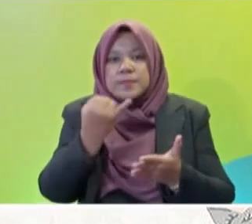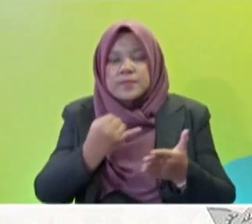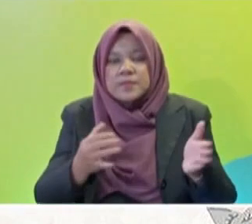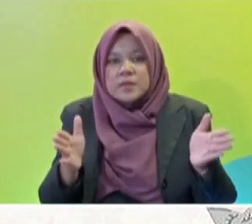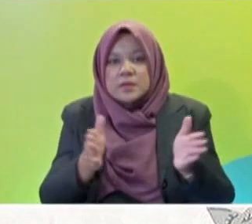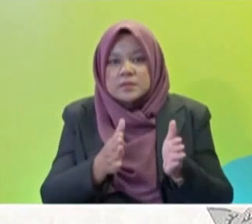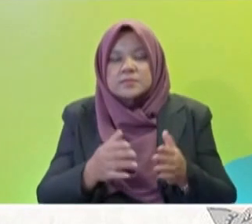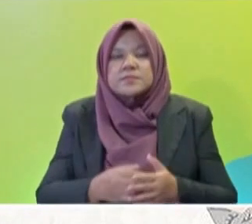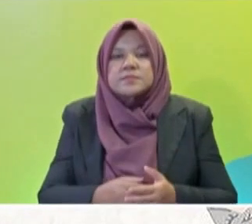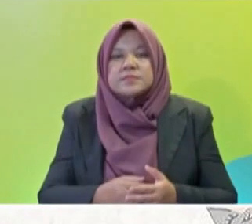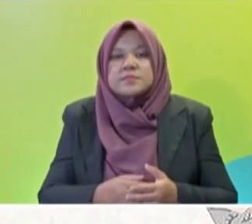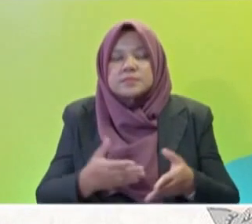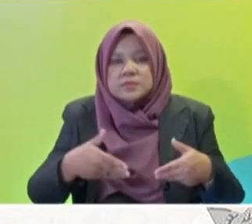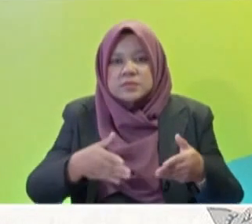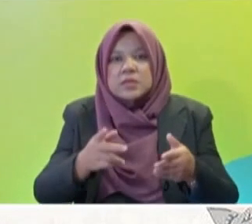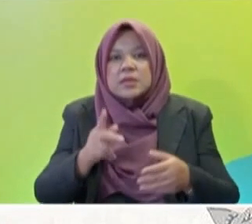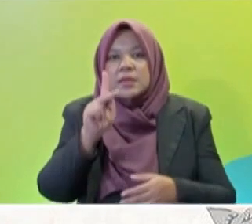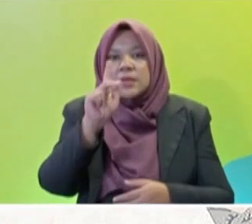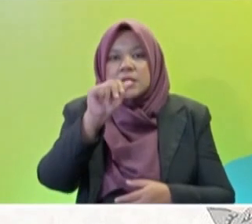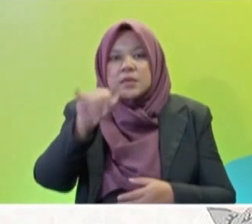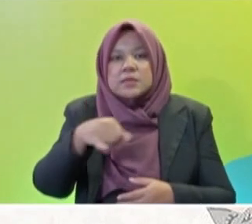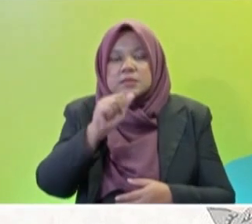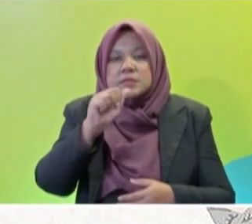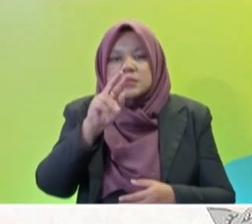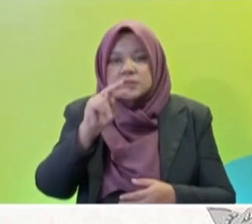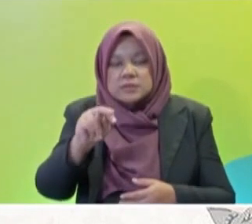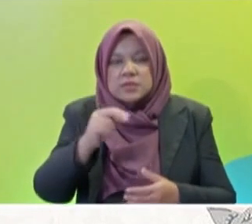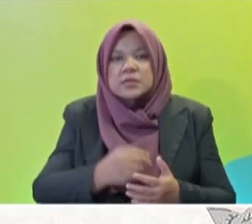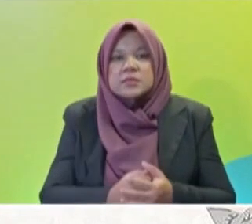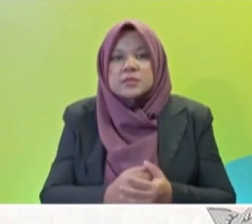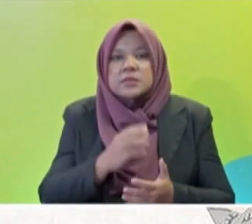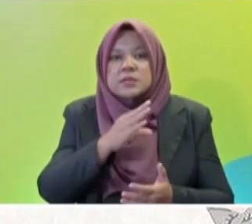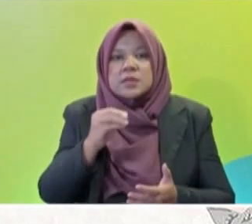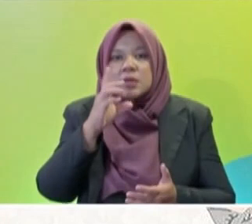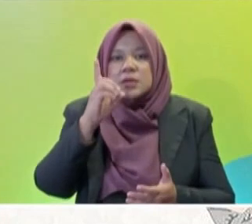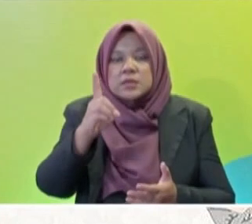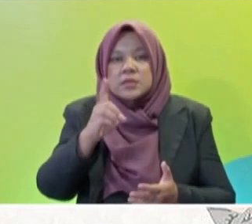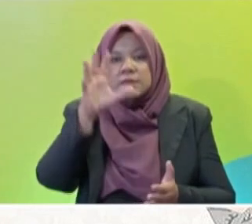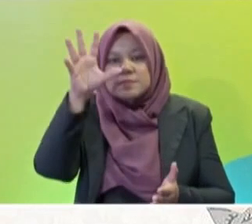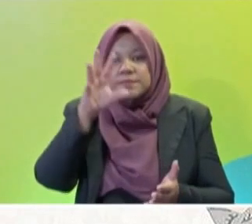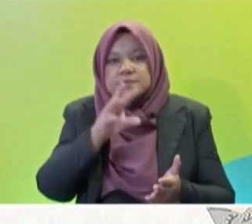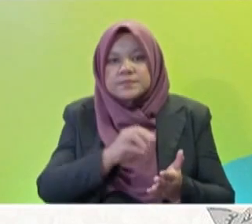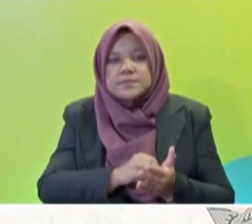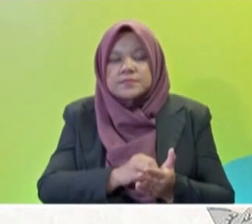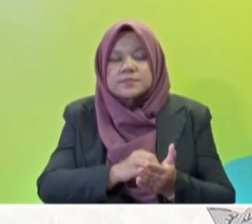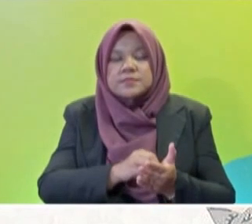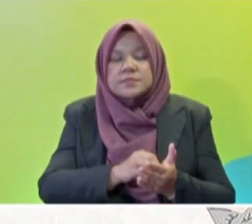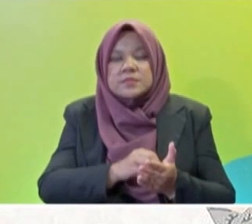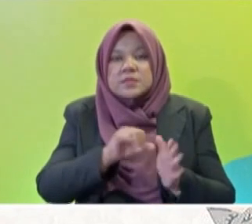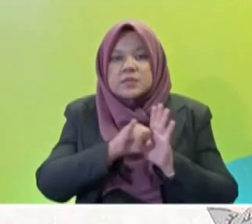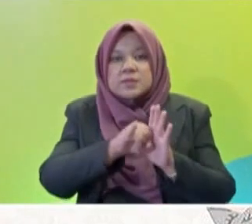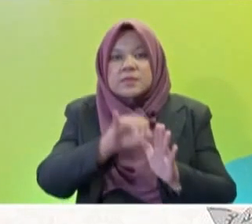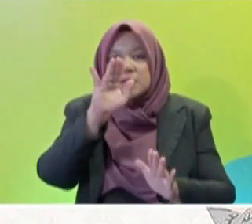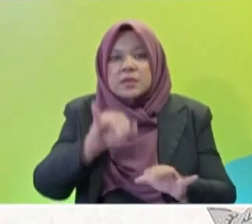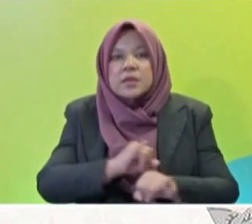cupcakes aki menjalankan kajian berkaitan subjek meter dan di salinan image cupcake yang sat dalam bentuk kasa yang